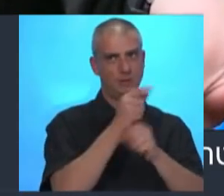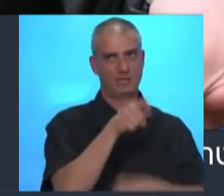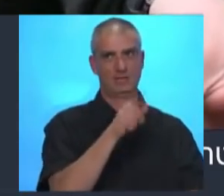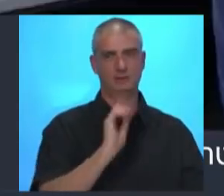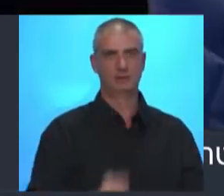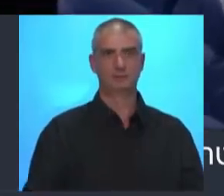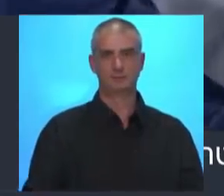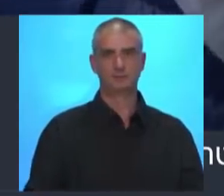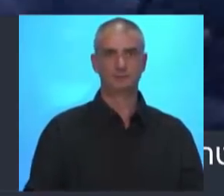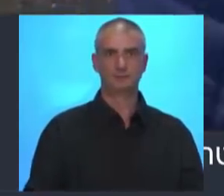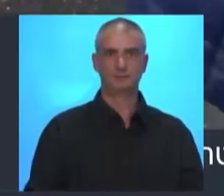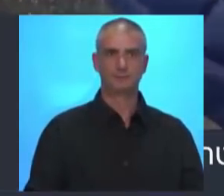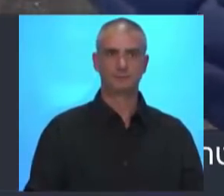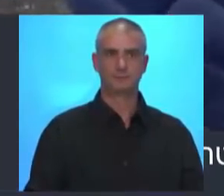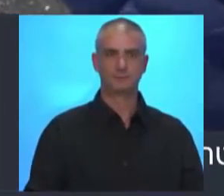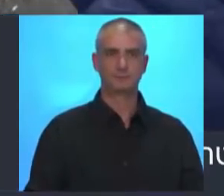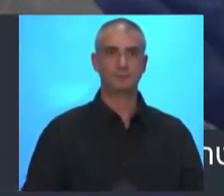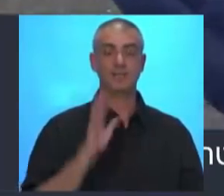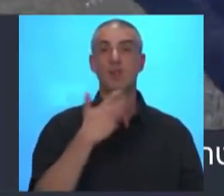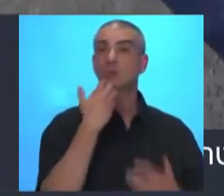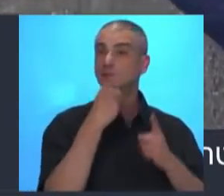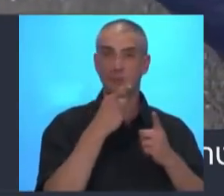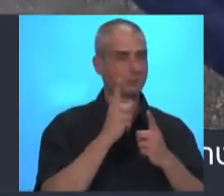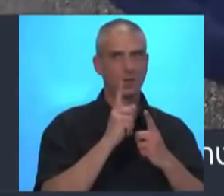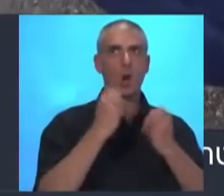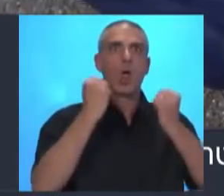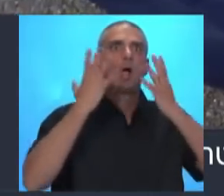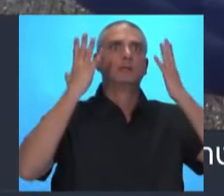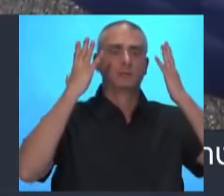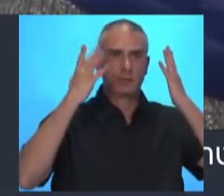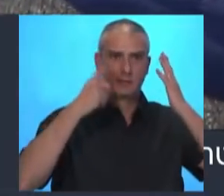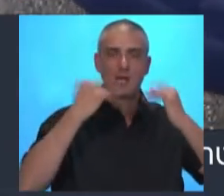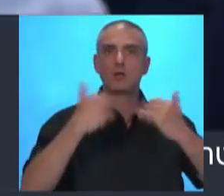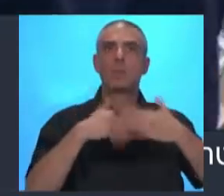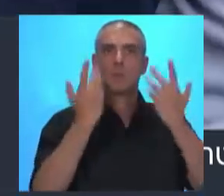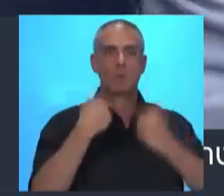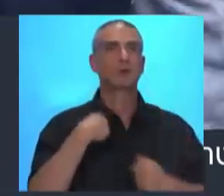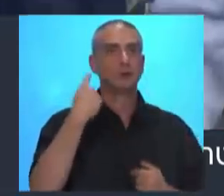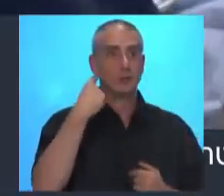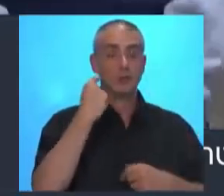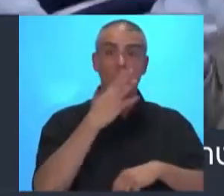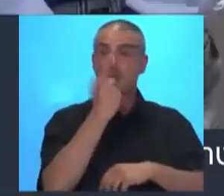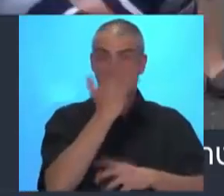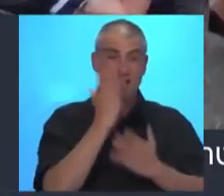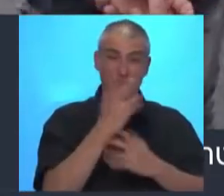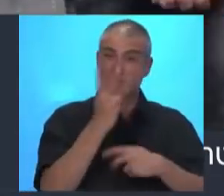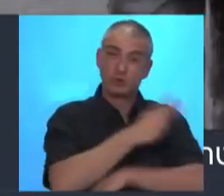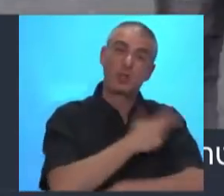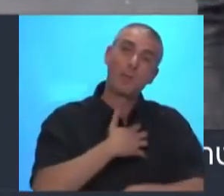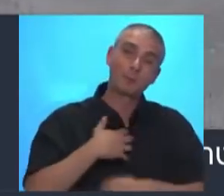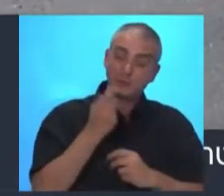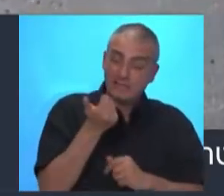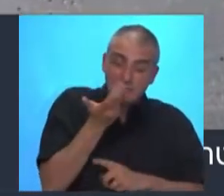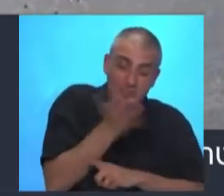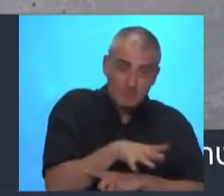ce geste. כאילו שהסיפור הזה לא עוצמתי דיו, הבוקר התבשרנו כי בשעה שגסס בבית החולים,